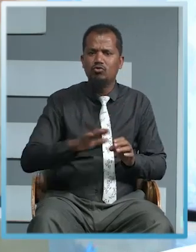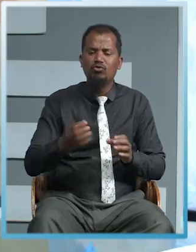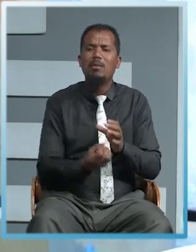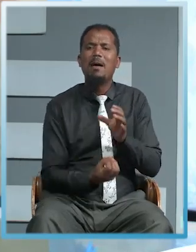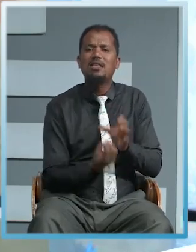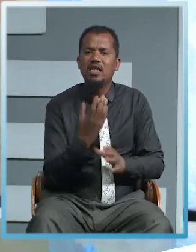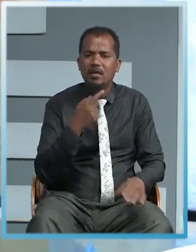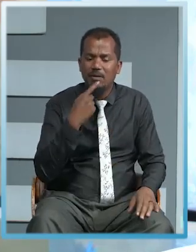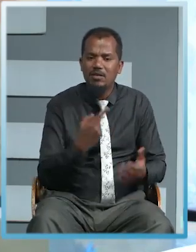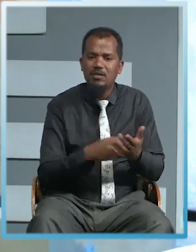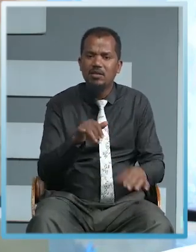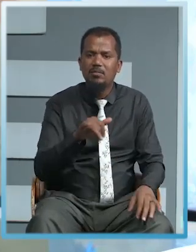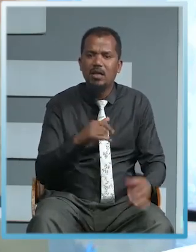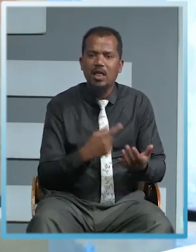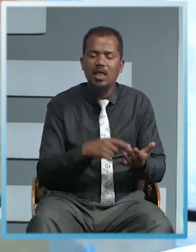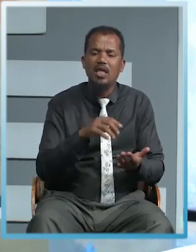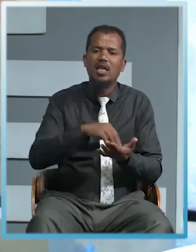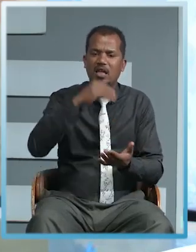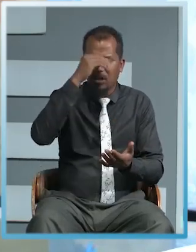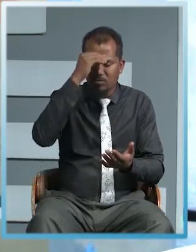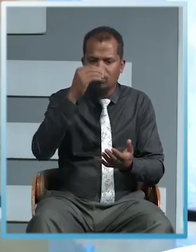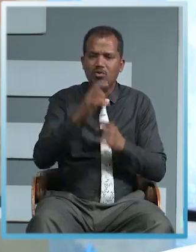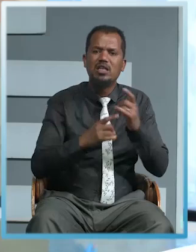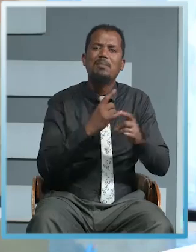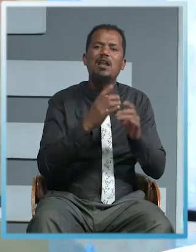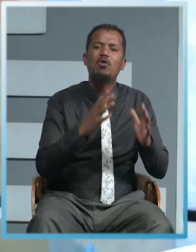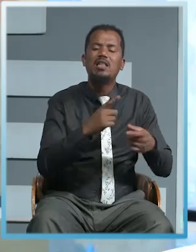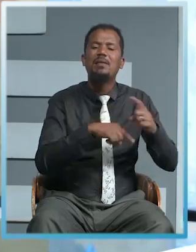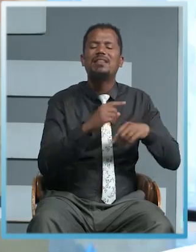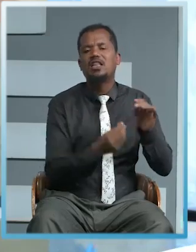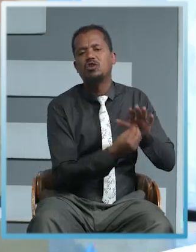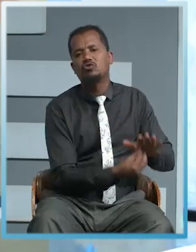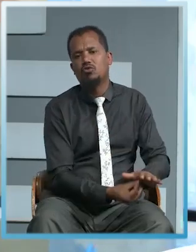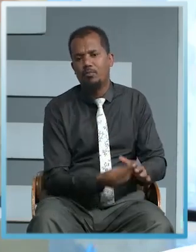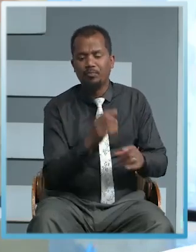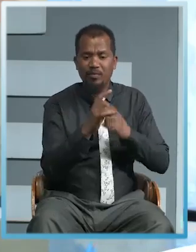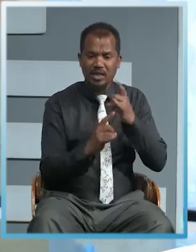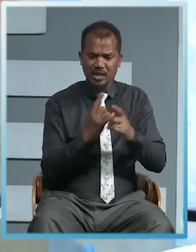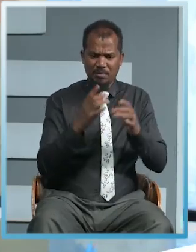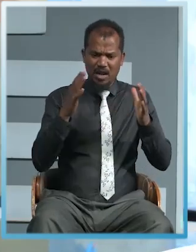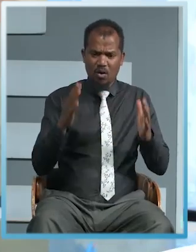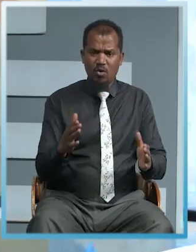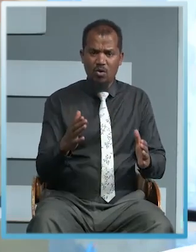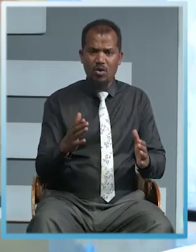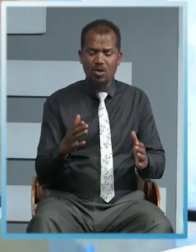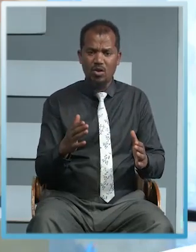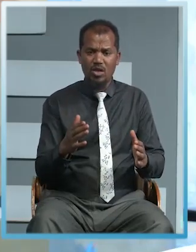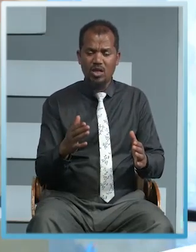በሚል ምናምን እንዲህ አይነት አሁን ይሄ ከትምርቱ ከዘመናዊነት ከምን ጋር የመጣ ተጽዕኖ ማለት ነው። ከዘመናዊነት